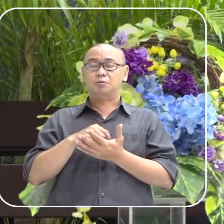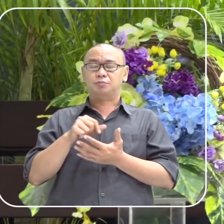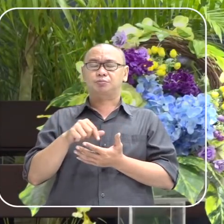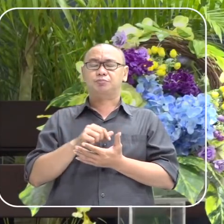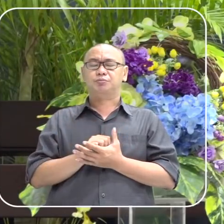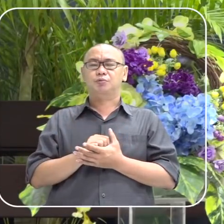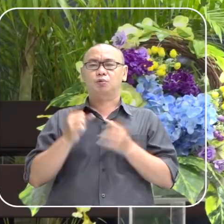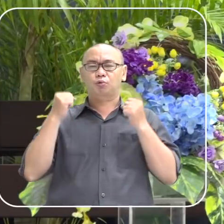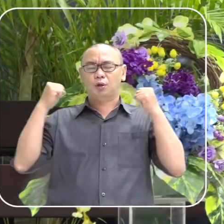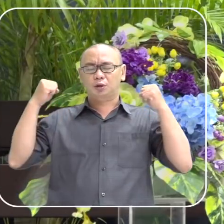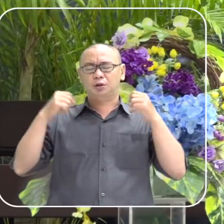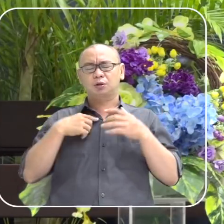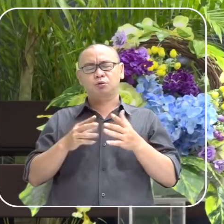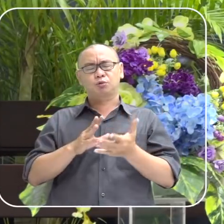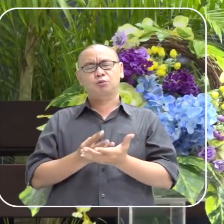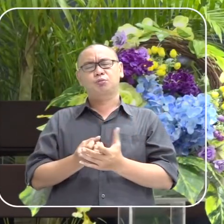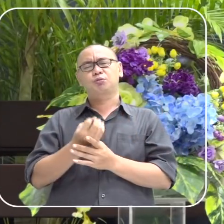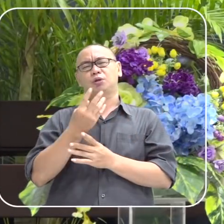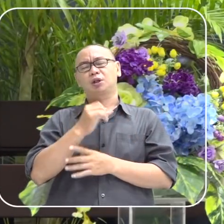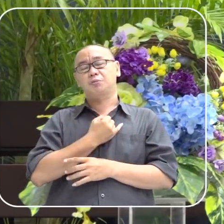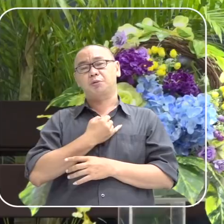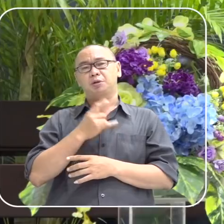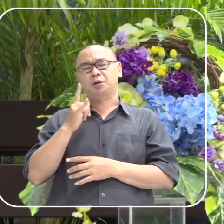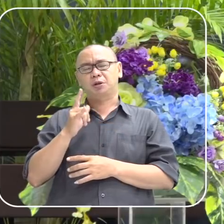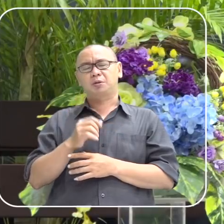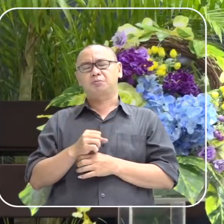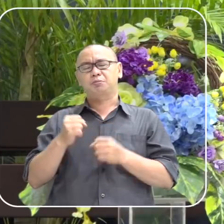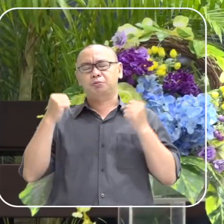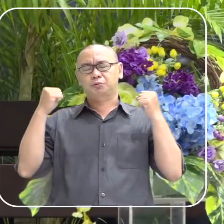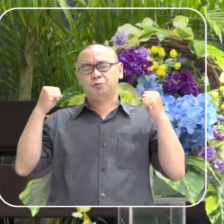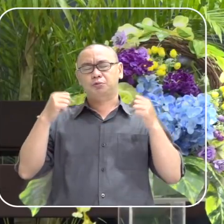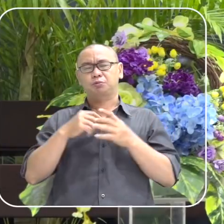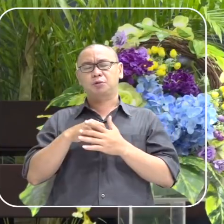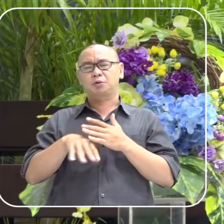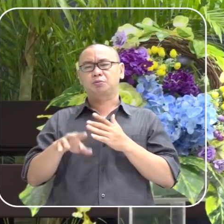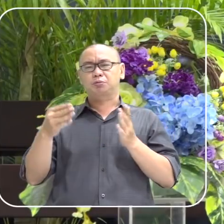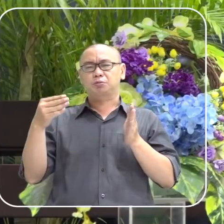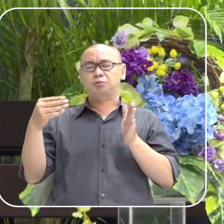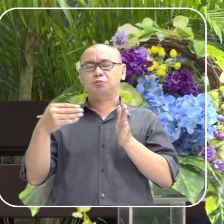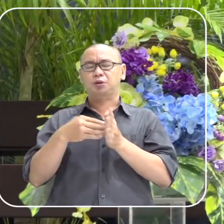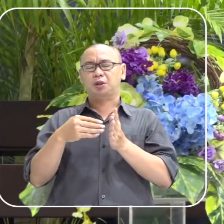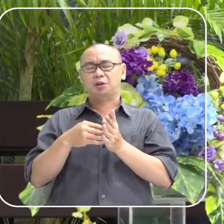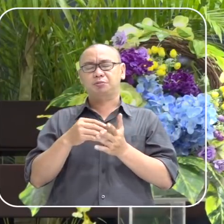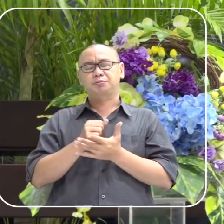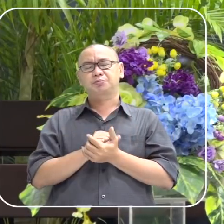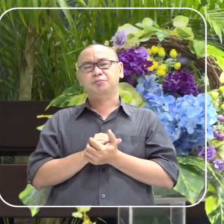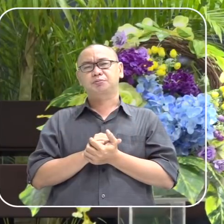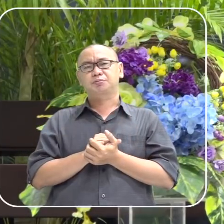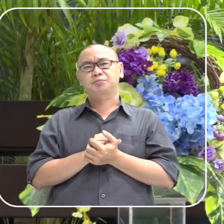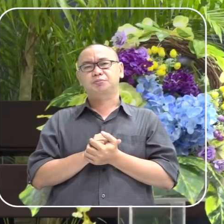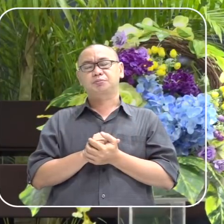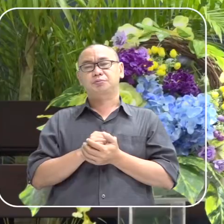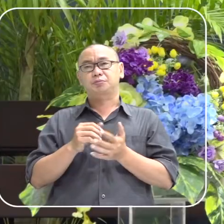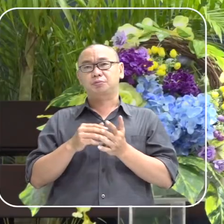zaman. Kuatkanlah dan tumbuhkanlah iman mereka agar tetap teguh menghadapi tantangan di dalam kehidupan